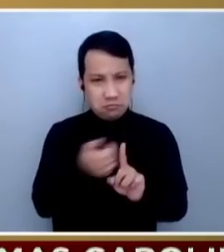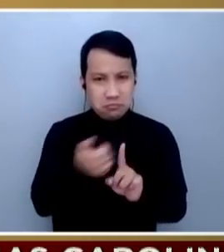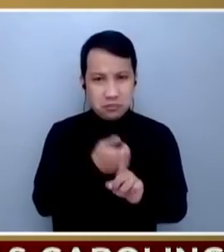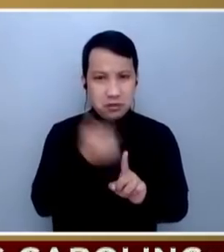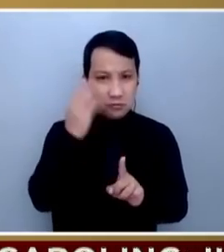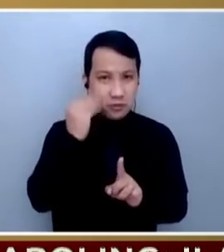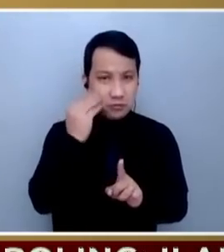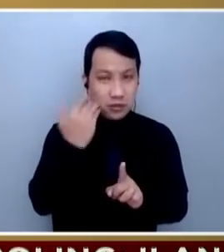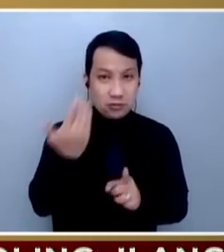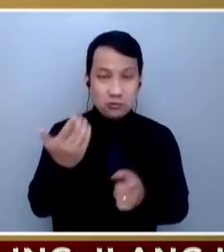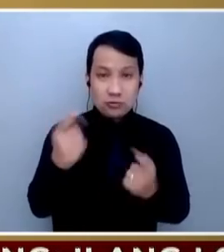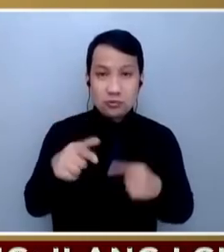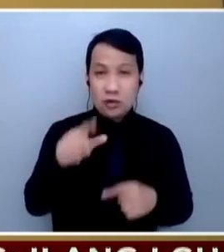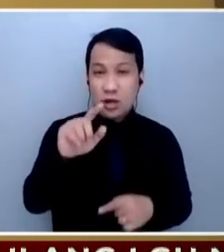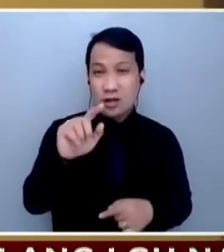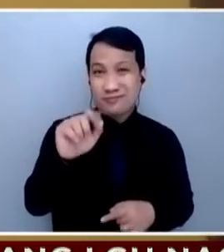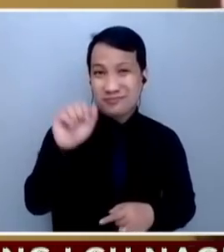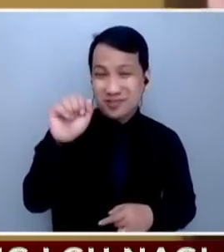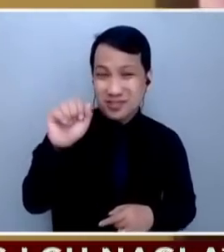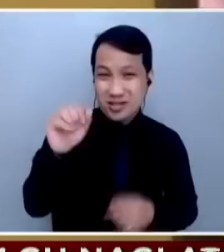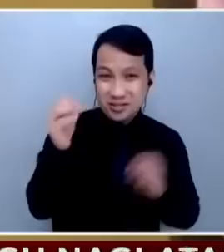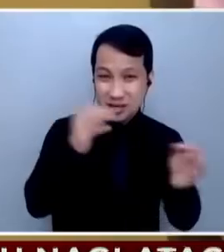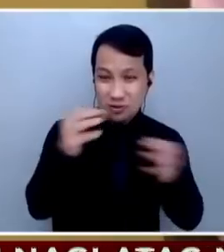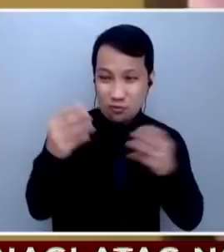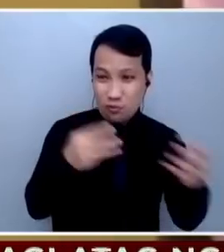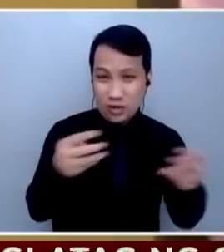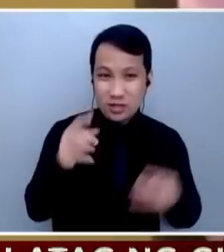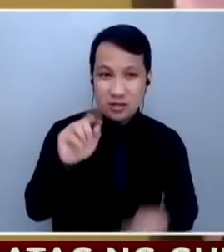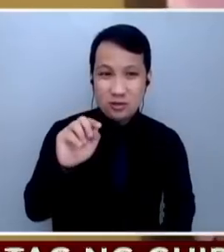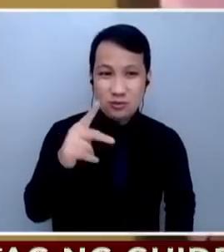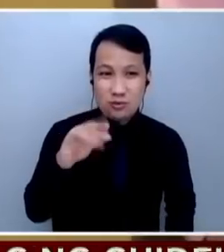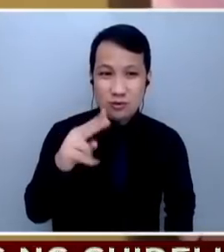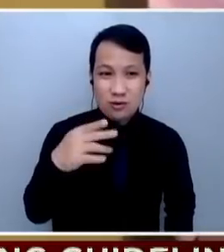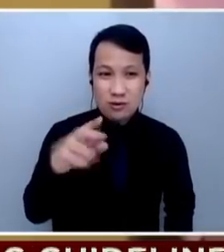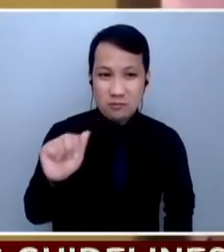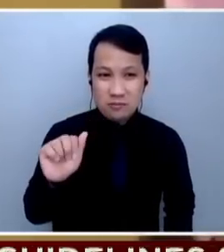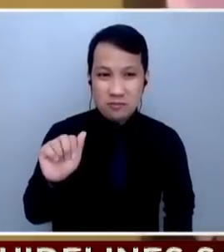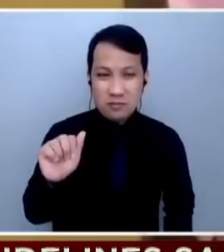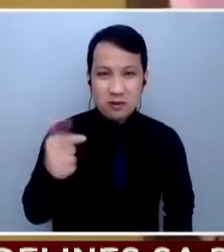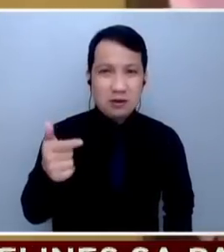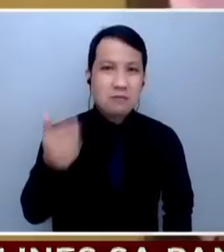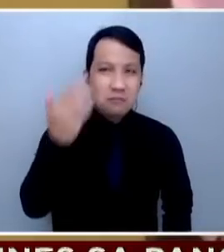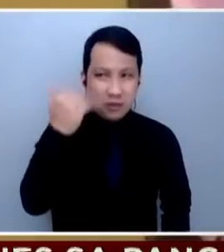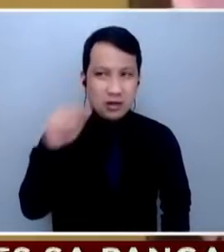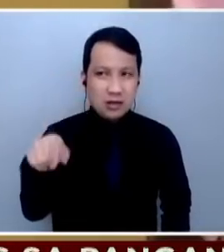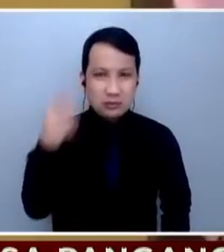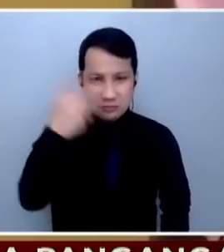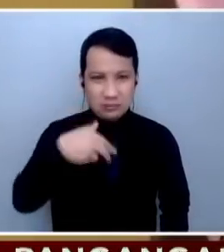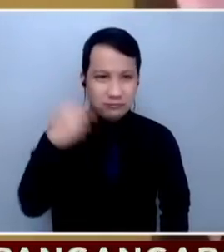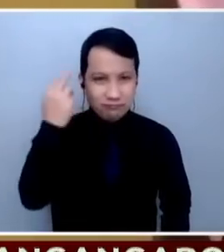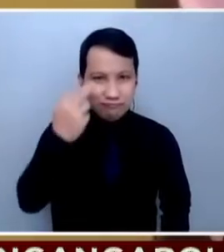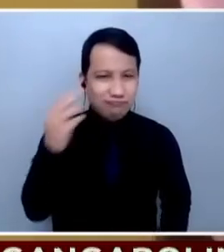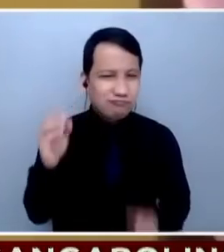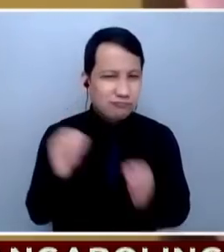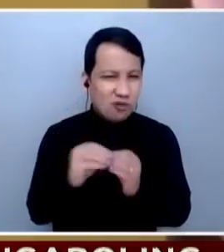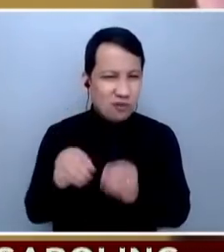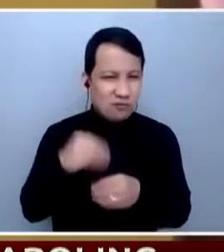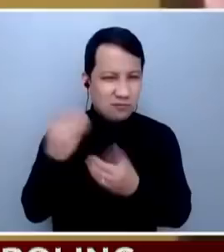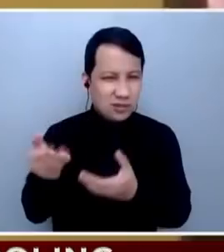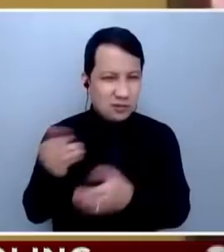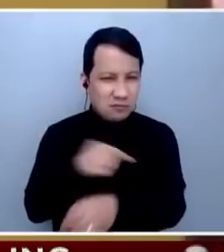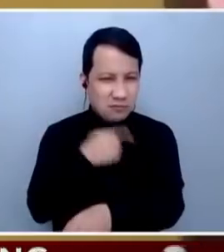Tokhang. Maganda yung intention, pero pag nabigyan ng masyadong maraming